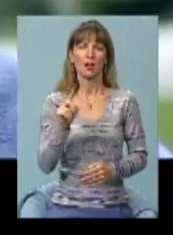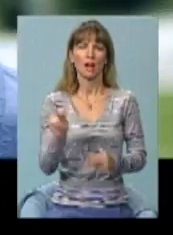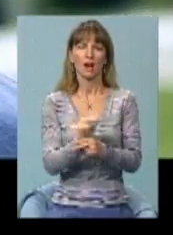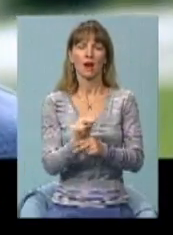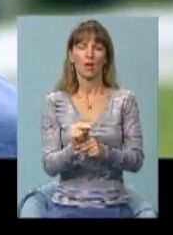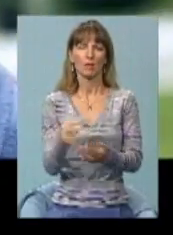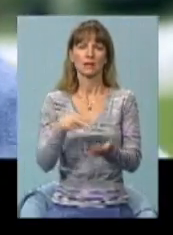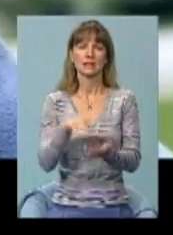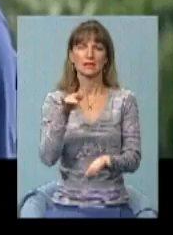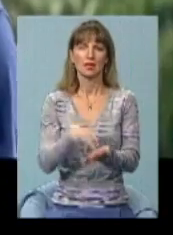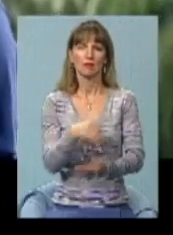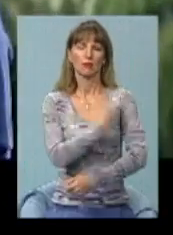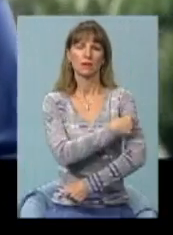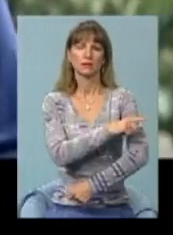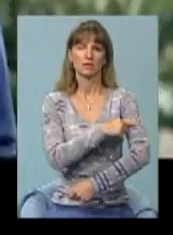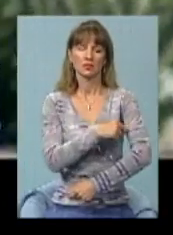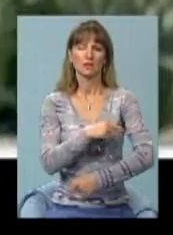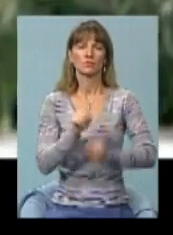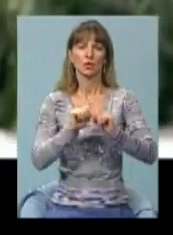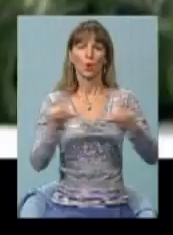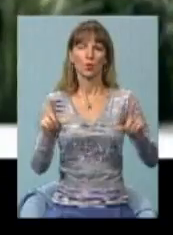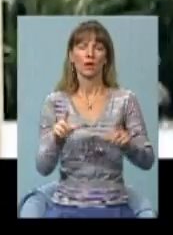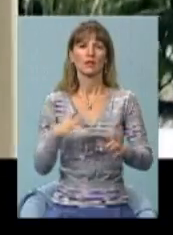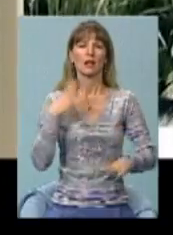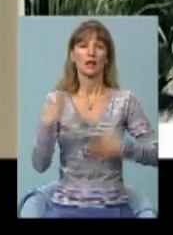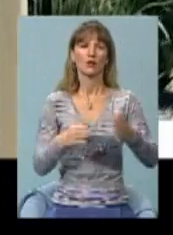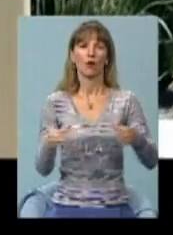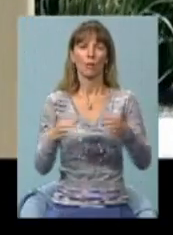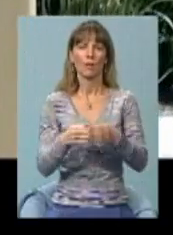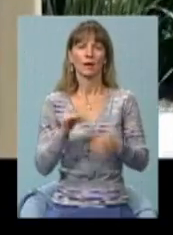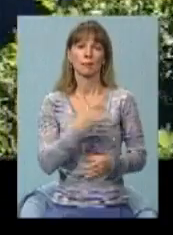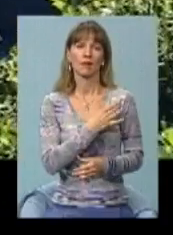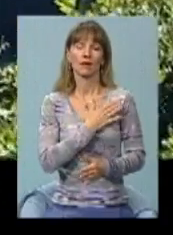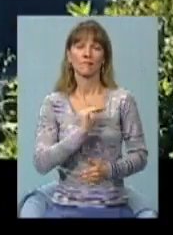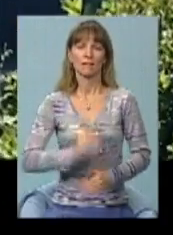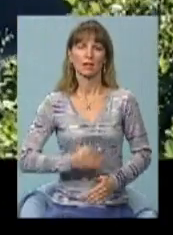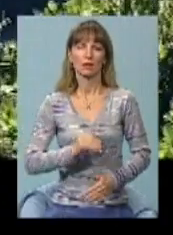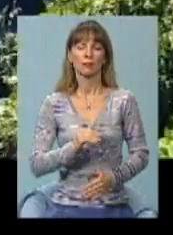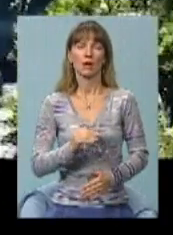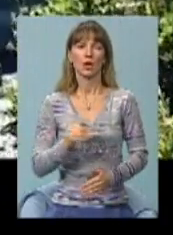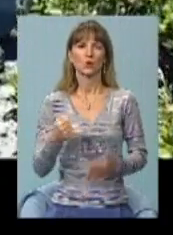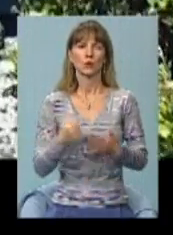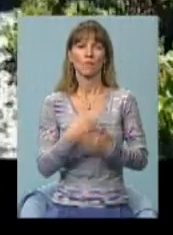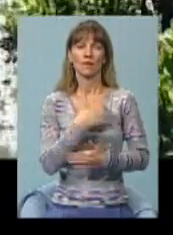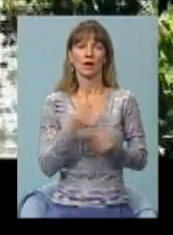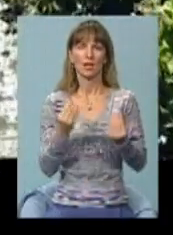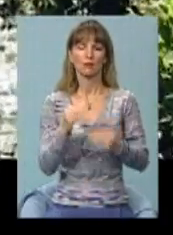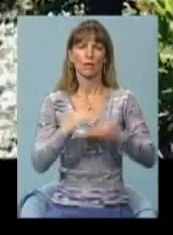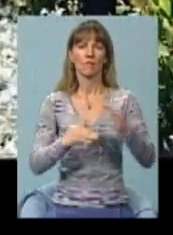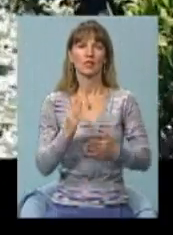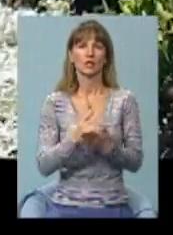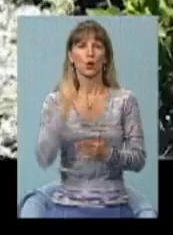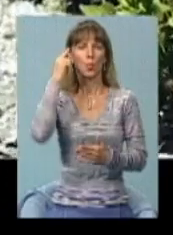реабілітаційних центрах, лікарнях, школах, тренінгових компаніях та приватних фірмах. До основних якостей професії належать